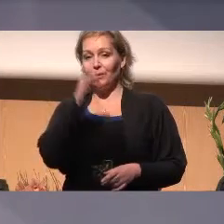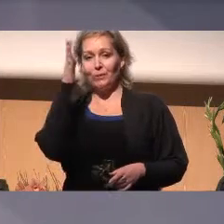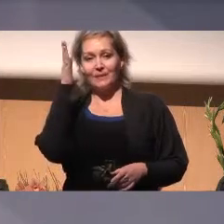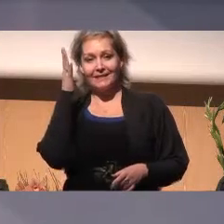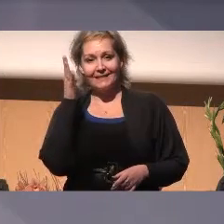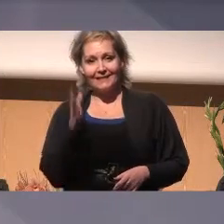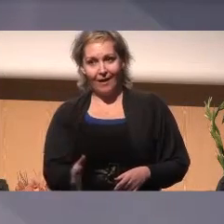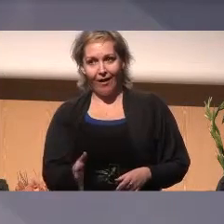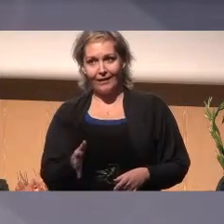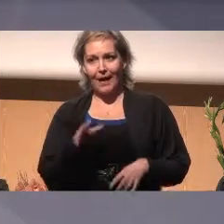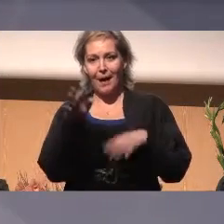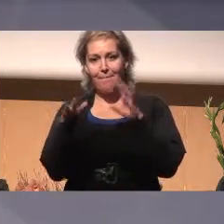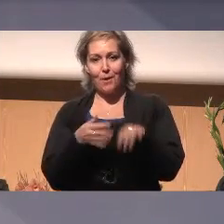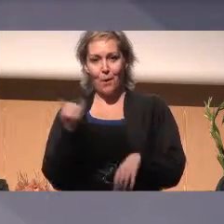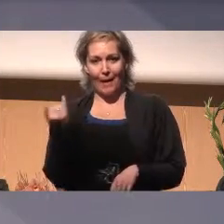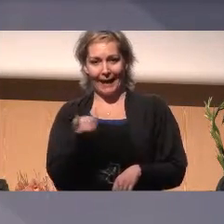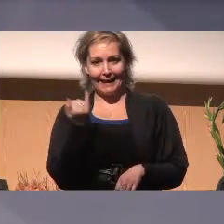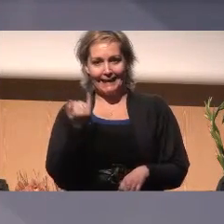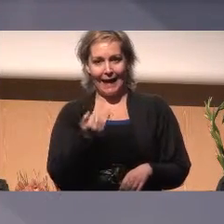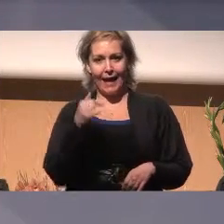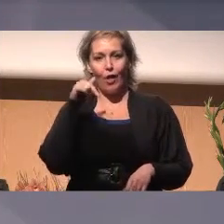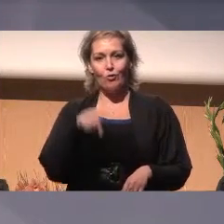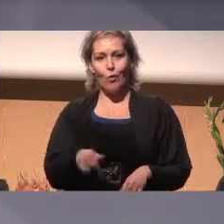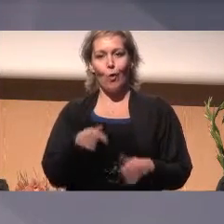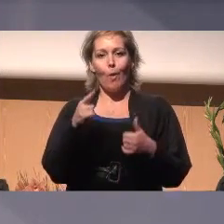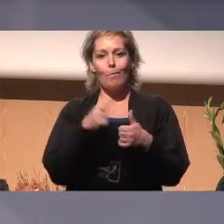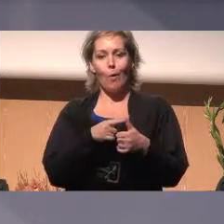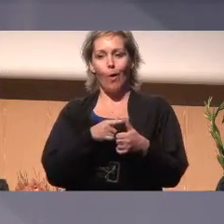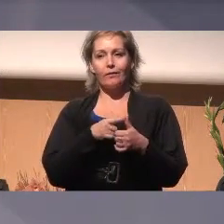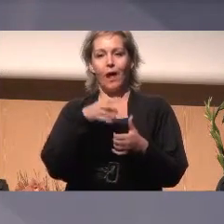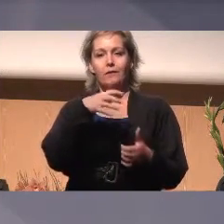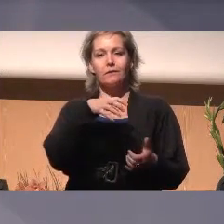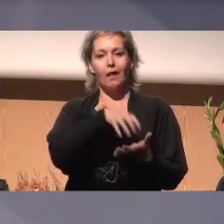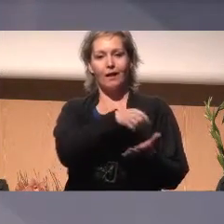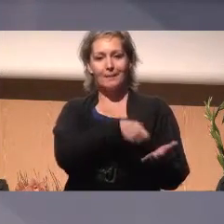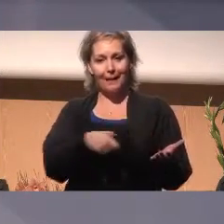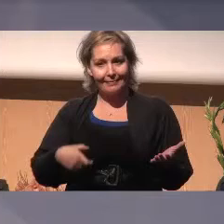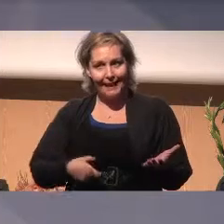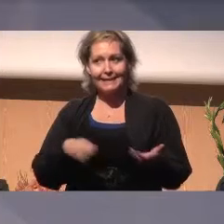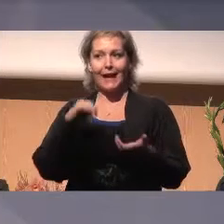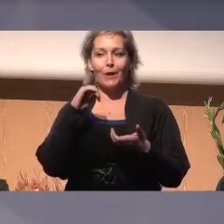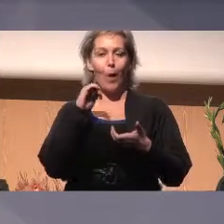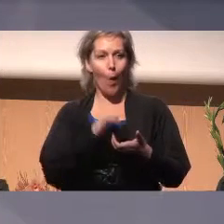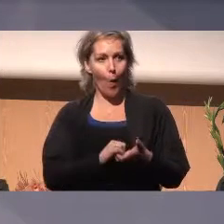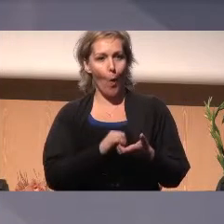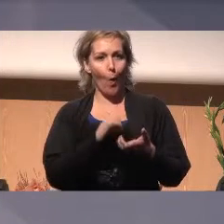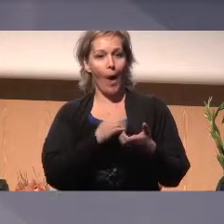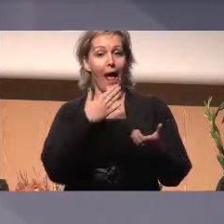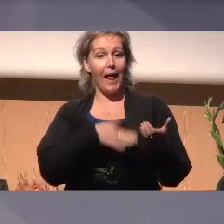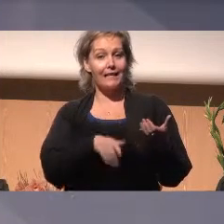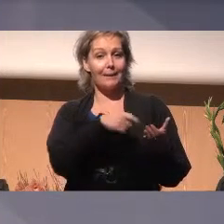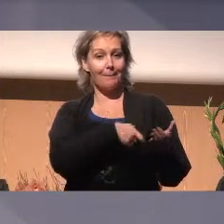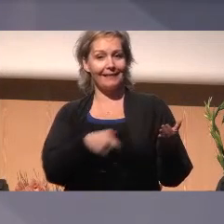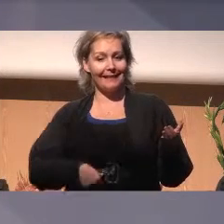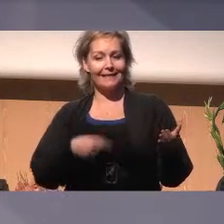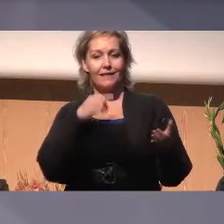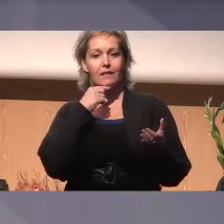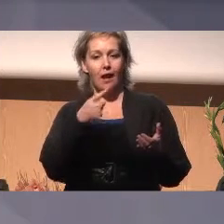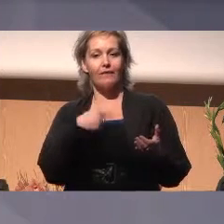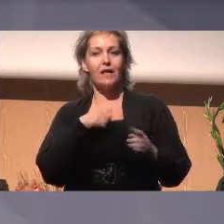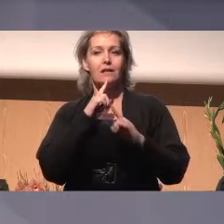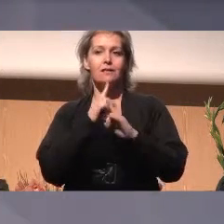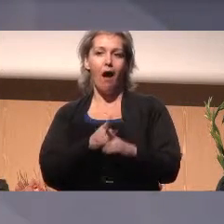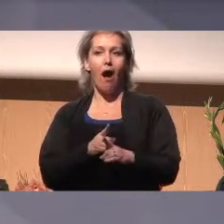Takk, takk Bjørn Inge. Nå har jo både statsministeren og helseministeren sagt at vi skal